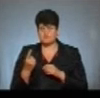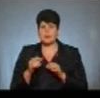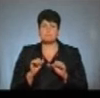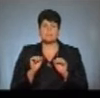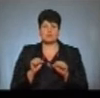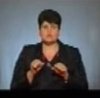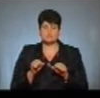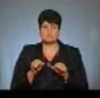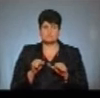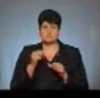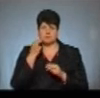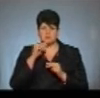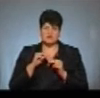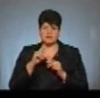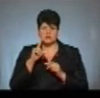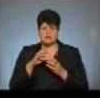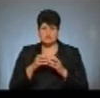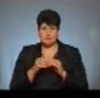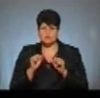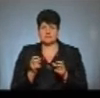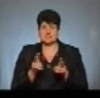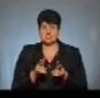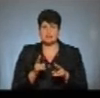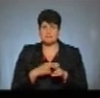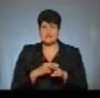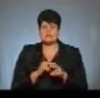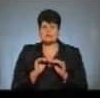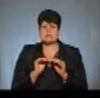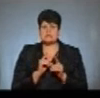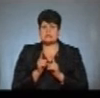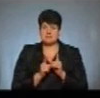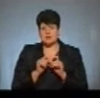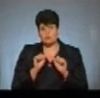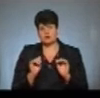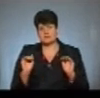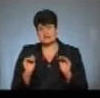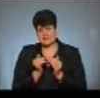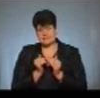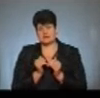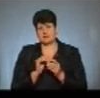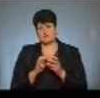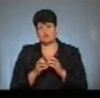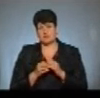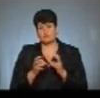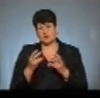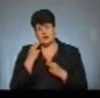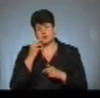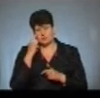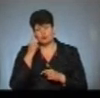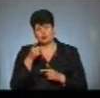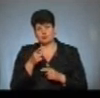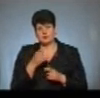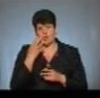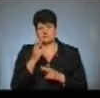можемо підвищити результат, можемо залишити без змін і можемо навіть знизити результат. Тому краще подумати перед тим, як подавати